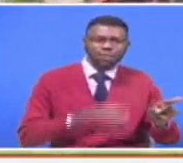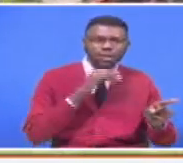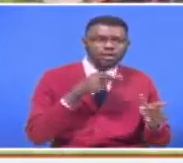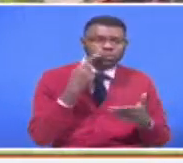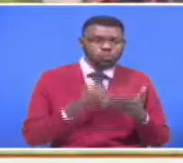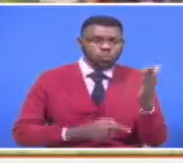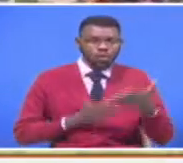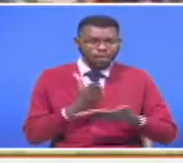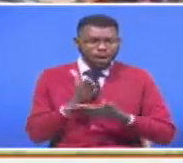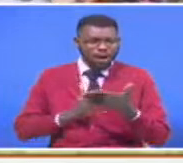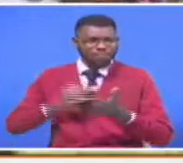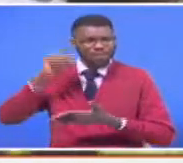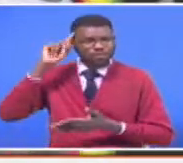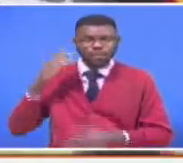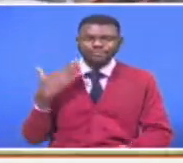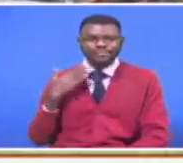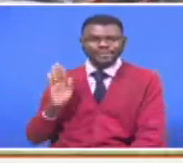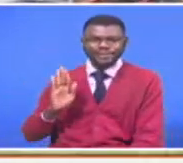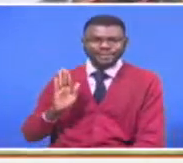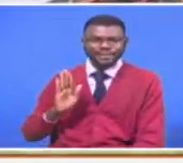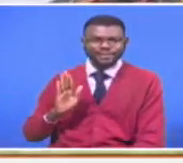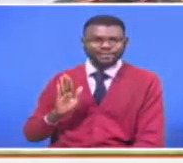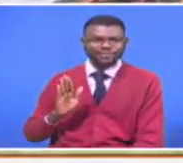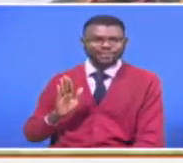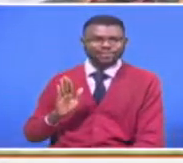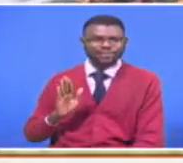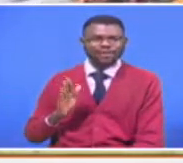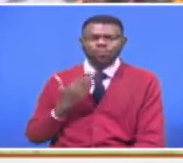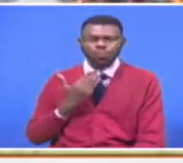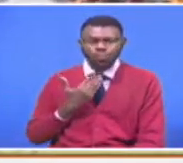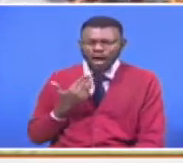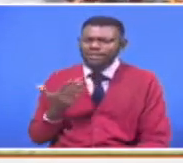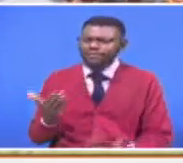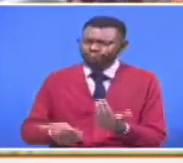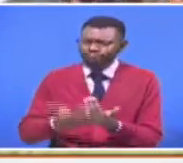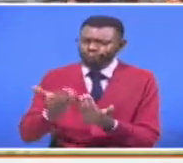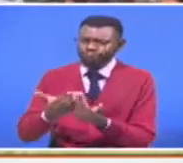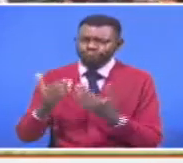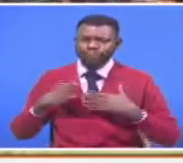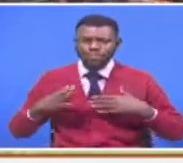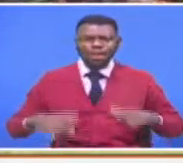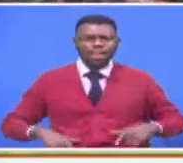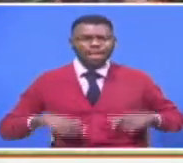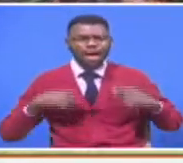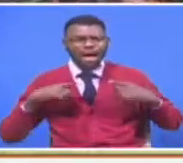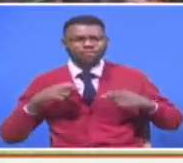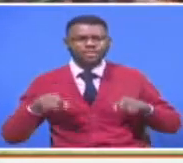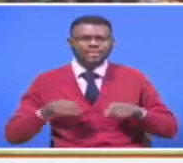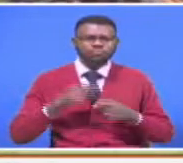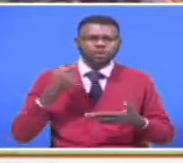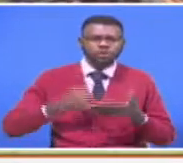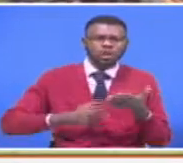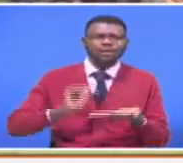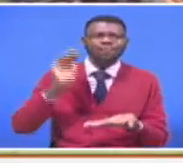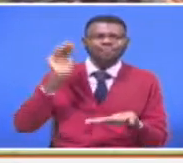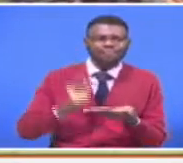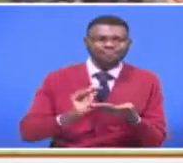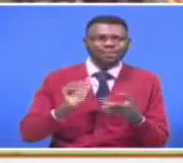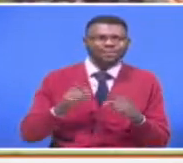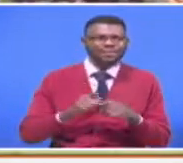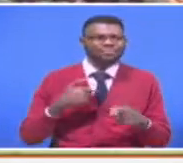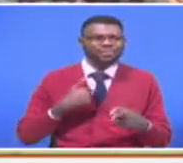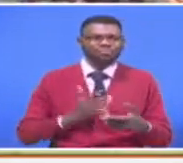hataki mkati nusu. Yeye anaangalia maslahi ya cost of living na taxation. Na mimi pia hata hiyo mkati